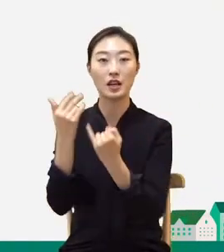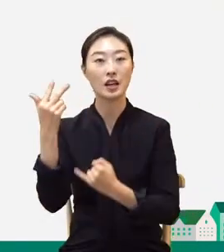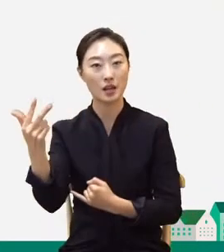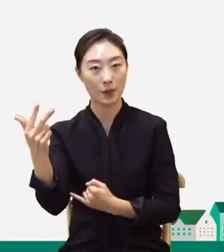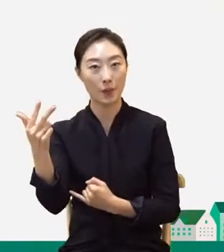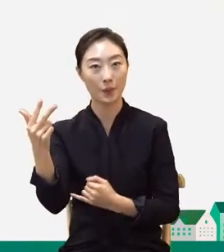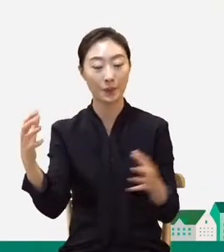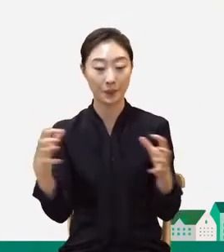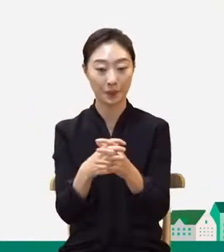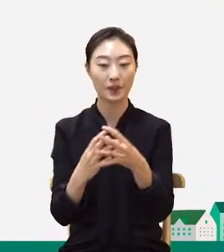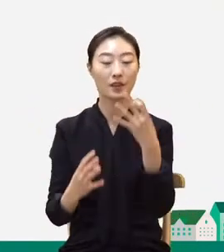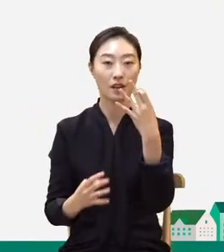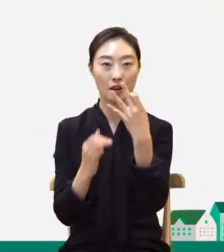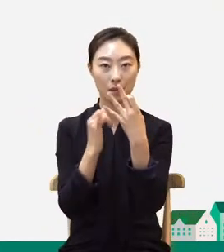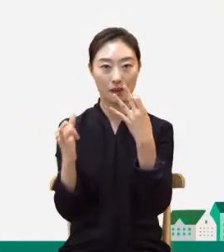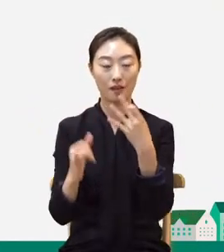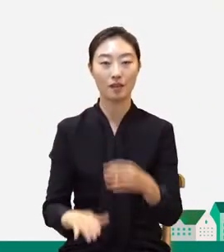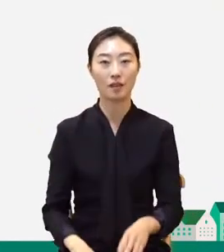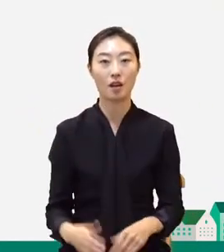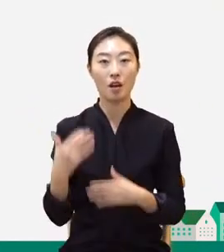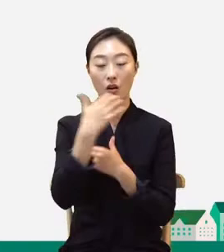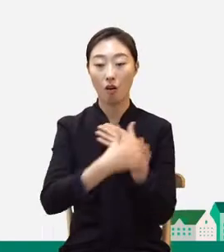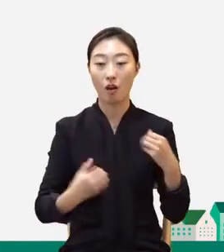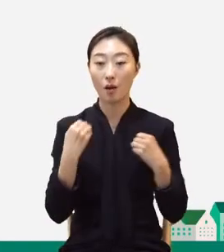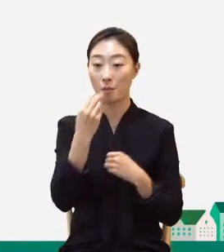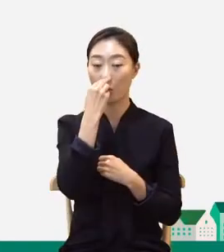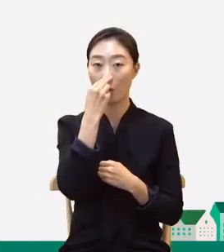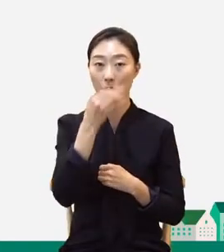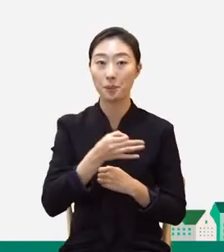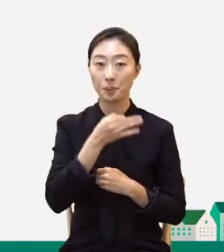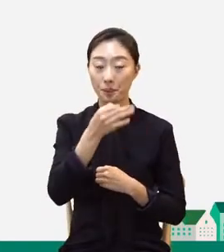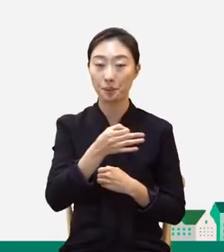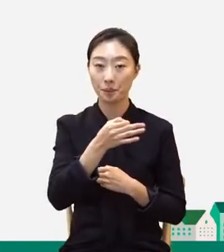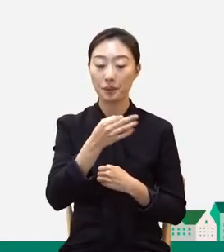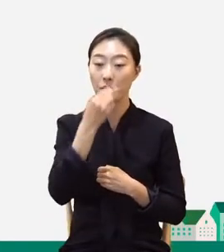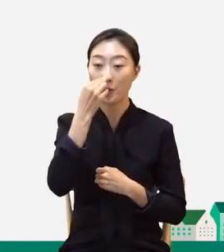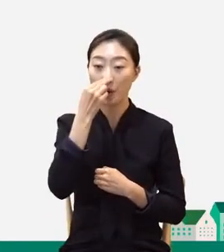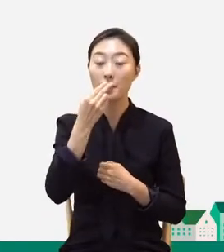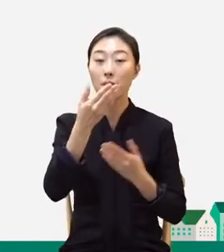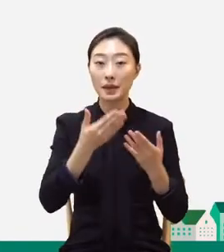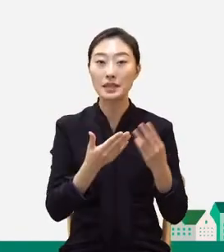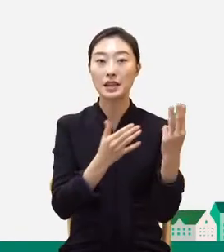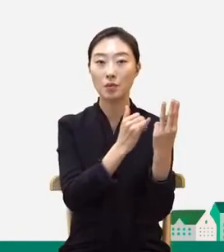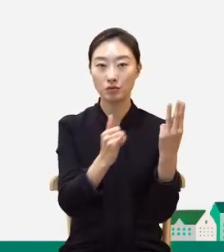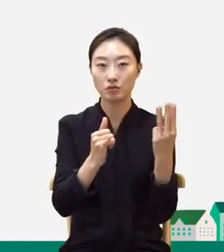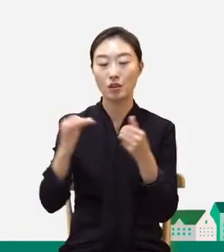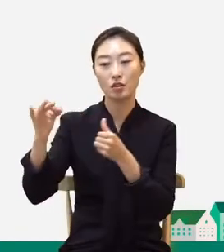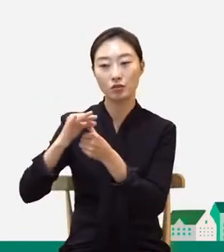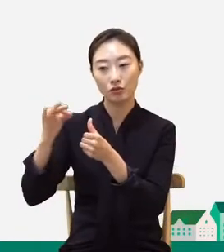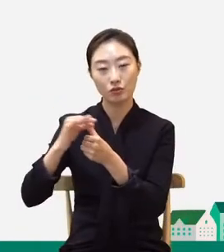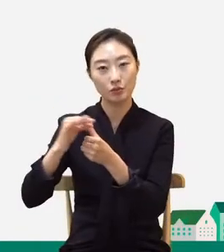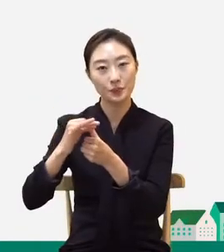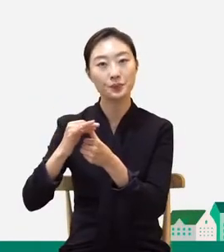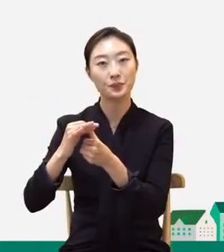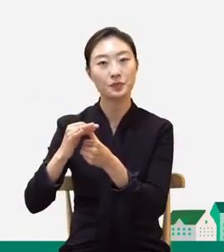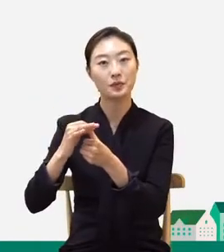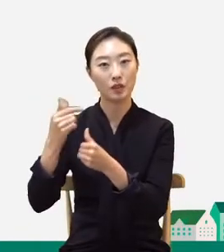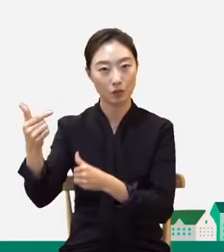7분, 그래서 14분입니다. 건강보험 3분이시고 차상위가 4분, 기초생활수급자가 7분 계십니다.